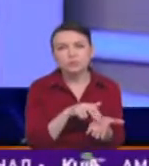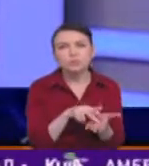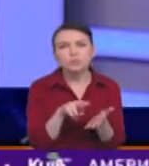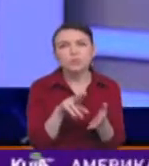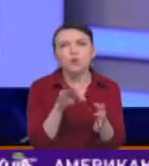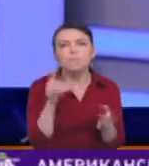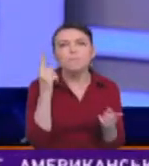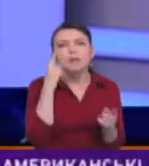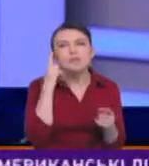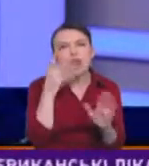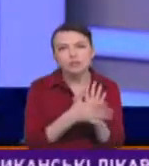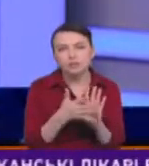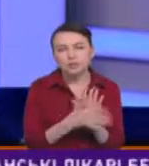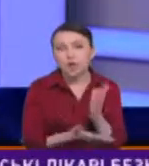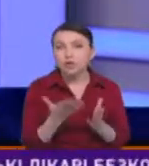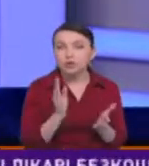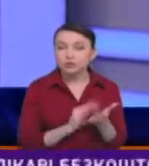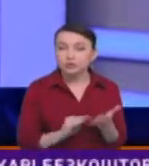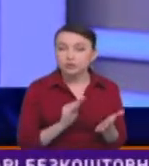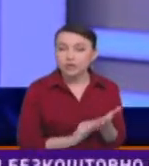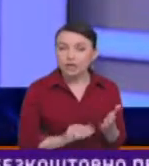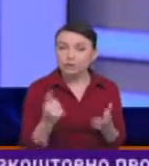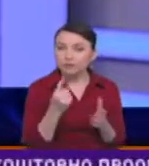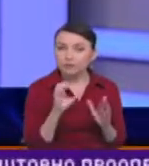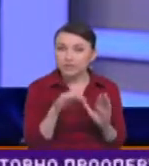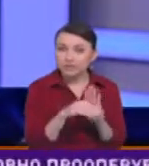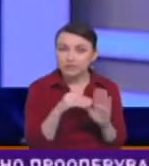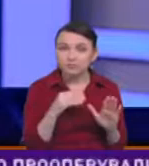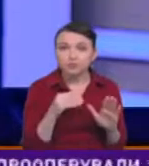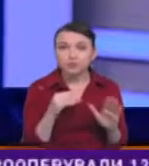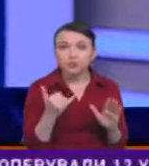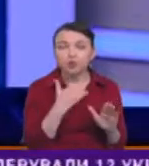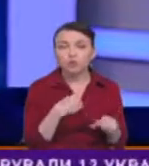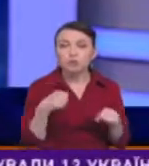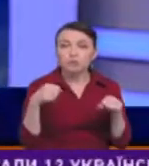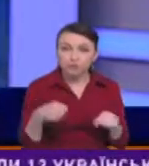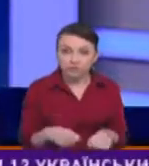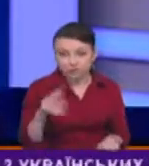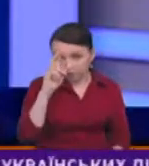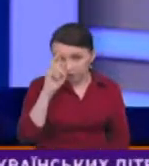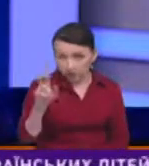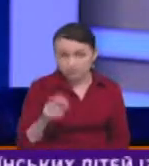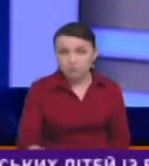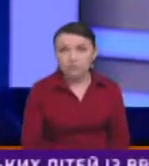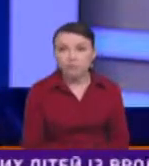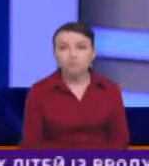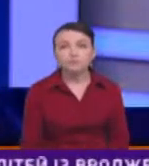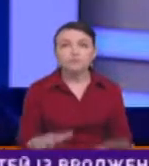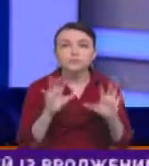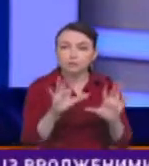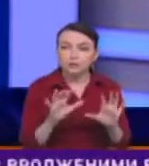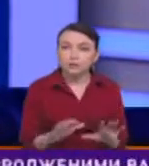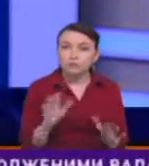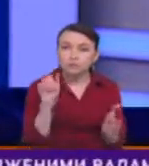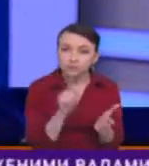понятиям. Якщо мы написали в першій статті закону, что у нас правова держава, то закони